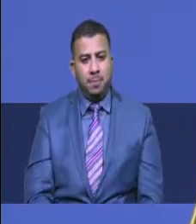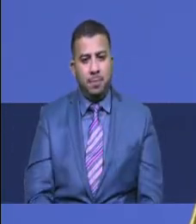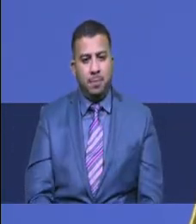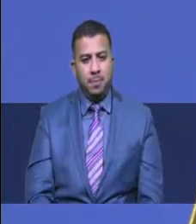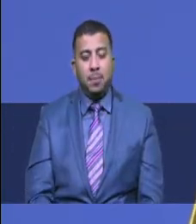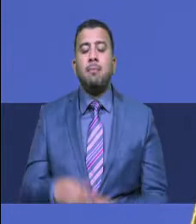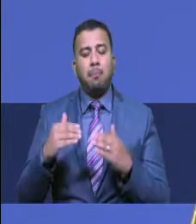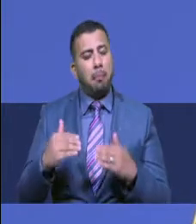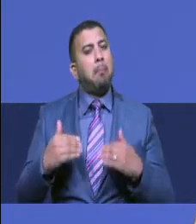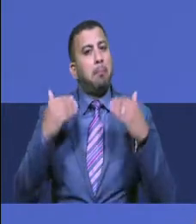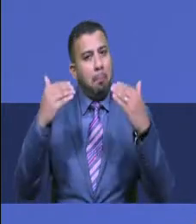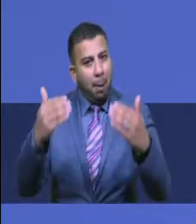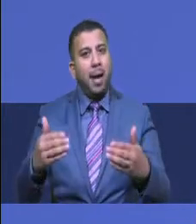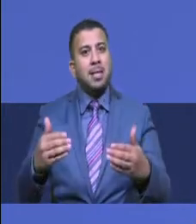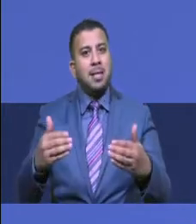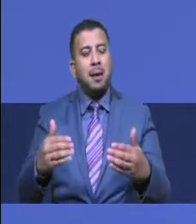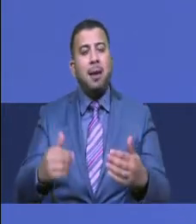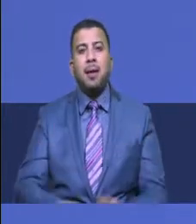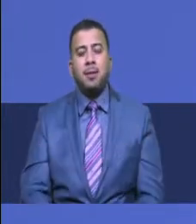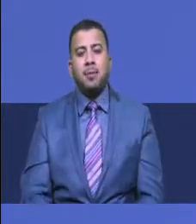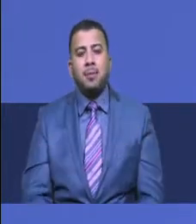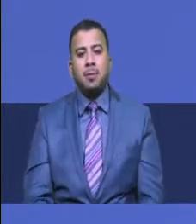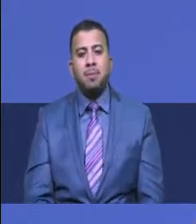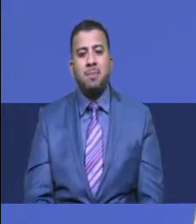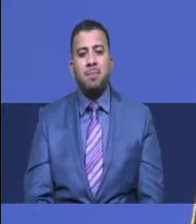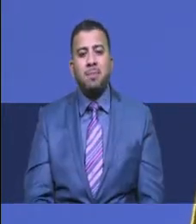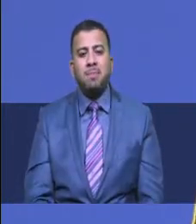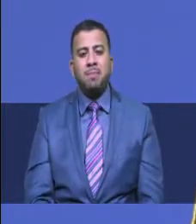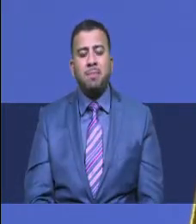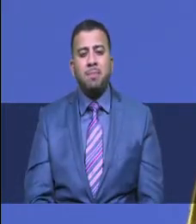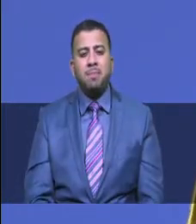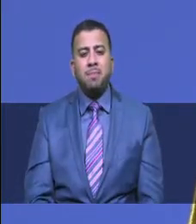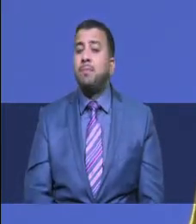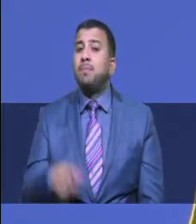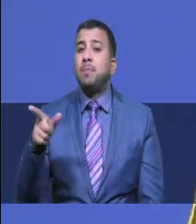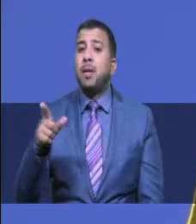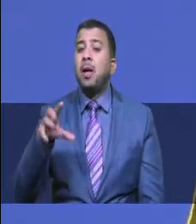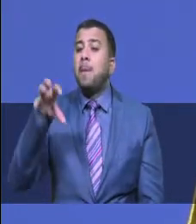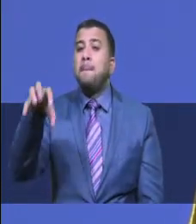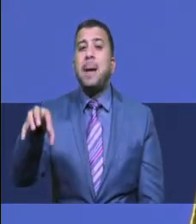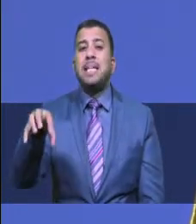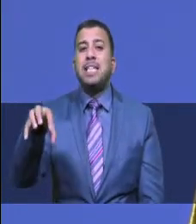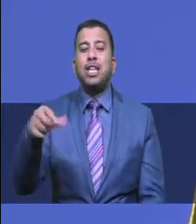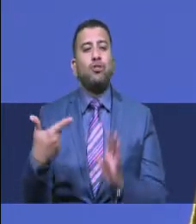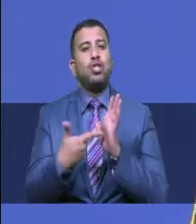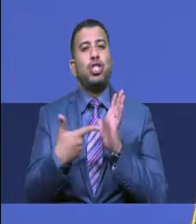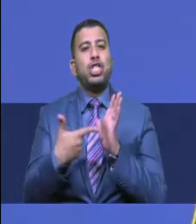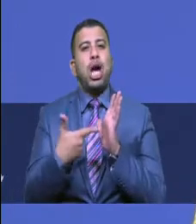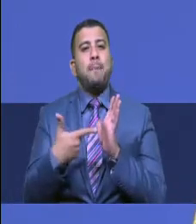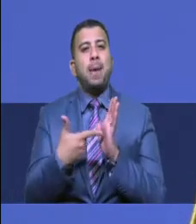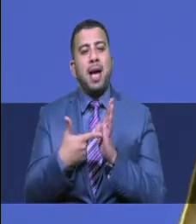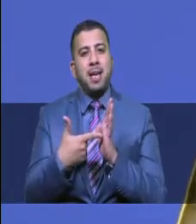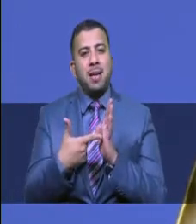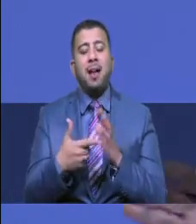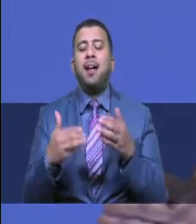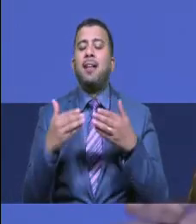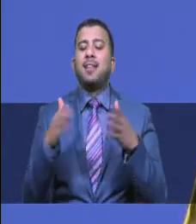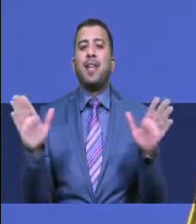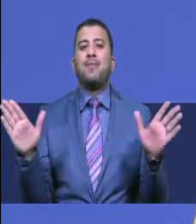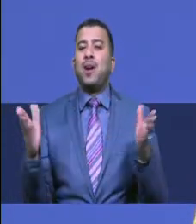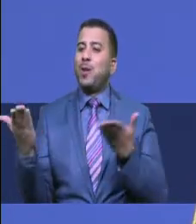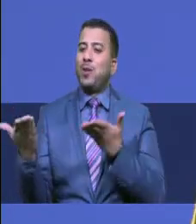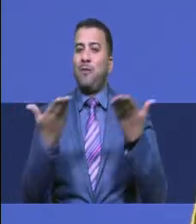بعد ذلك كانت هناك المدينة الجامعية تفتح